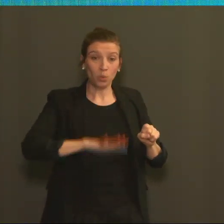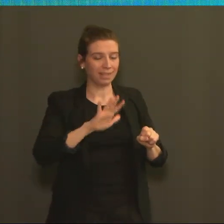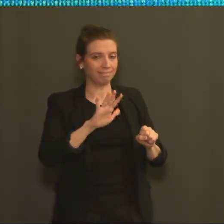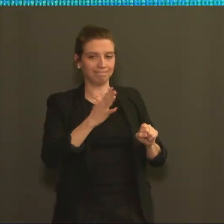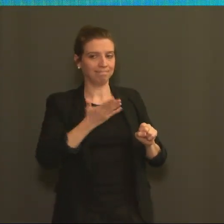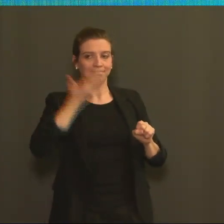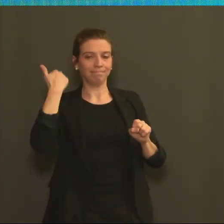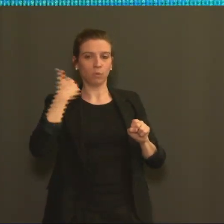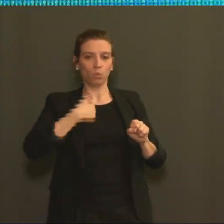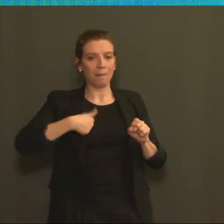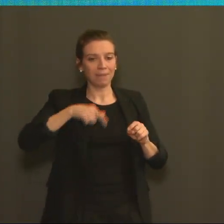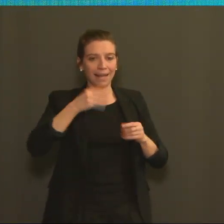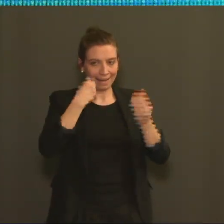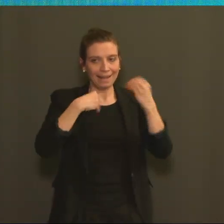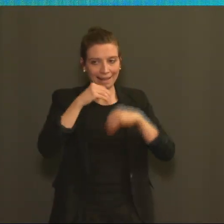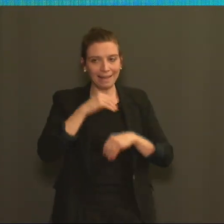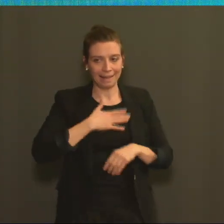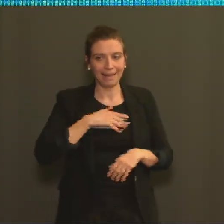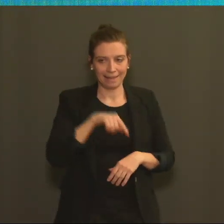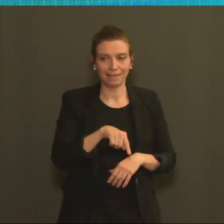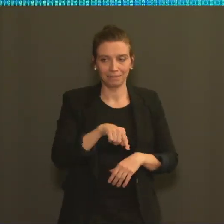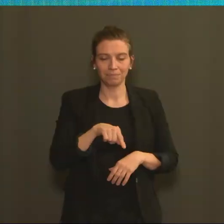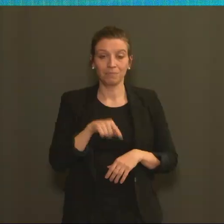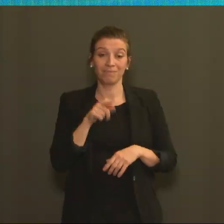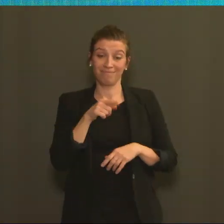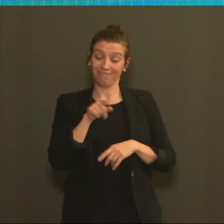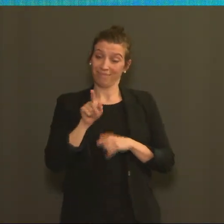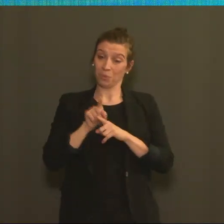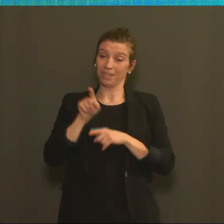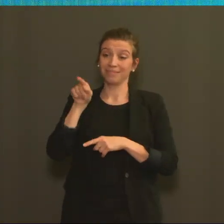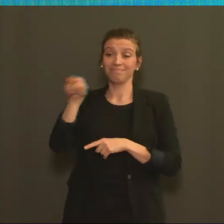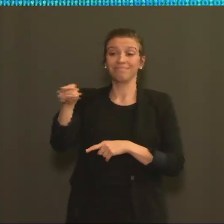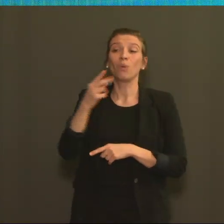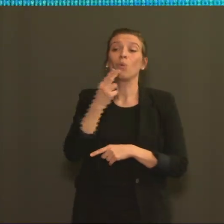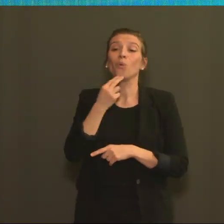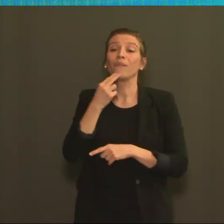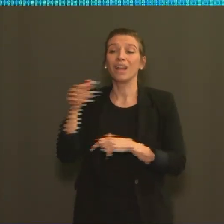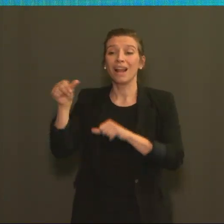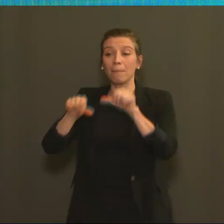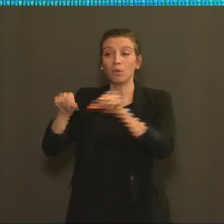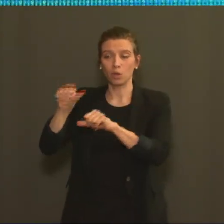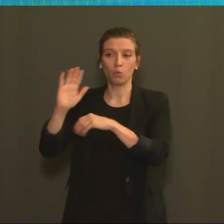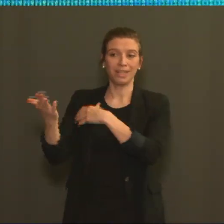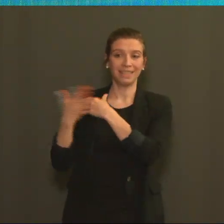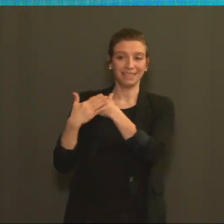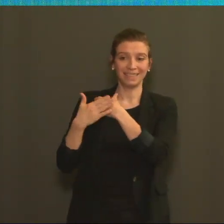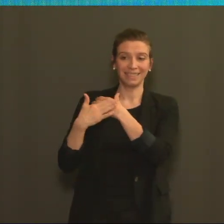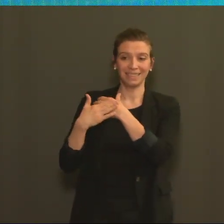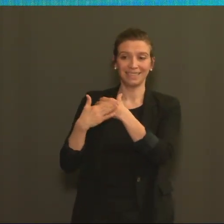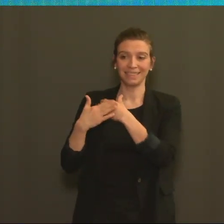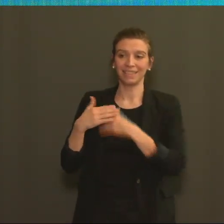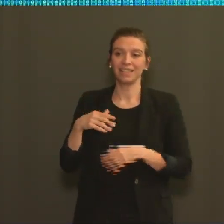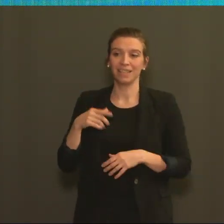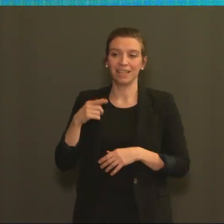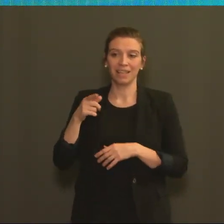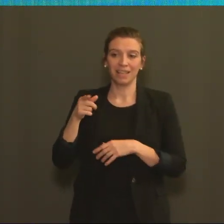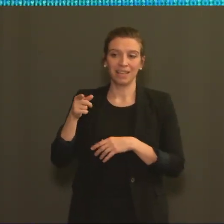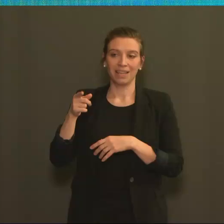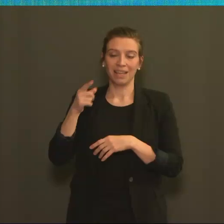leuven en zijn melden dat zij toen verschillende varianten konden detecteren dus het wendy trekt indicaties dat er een bepaalde